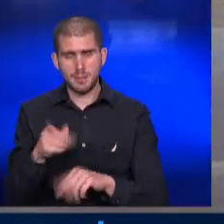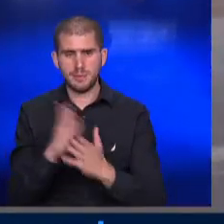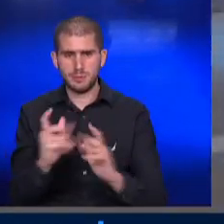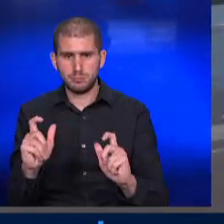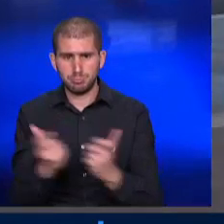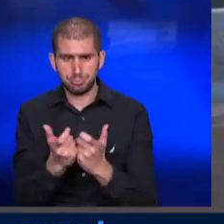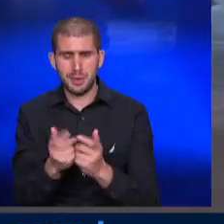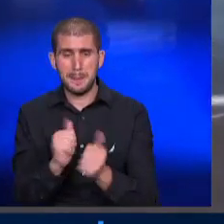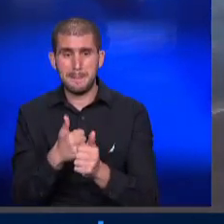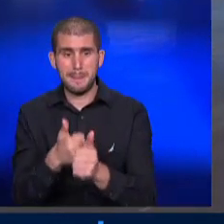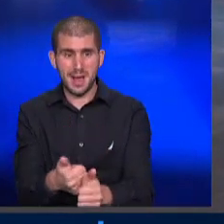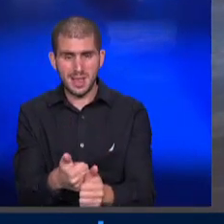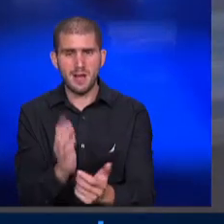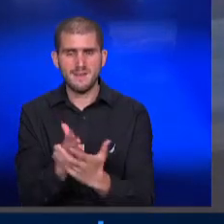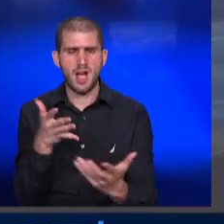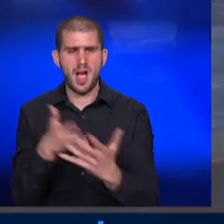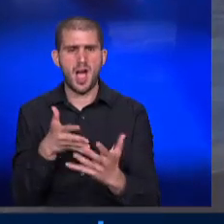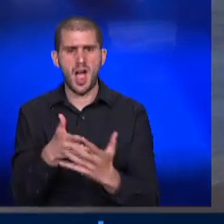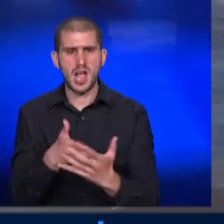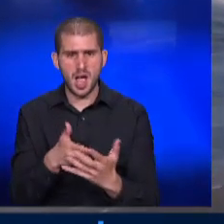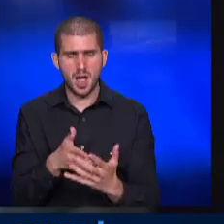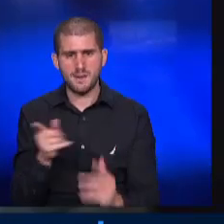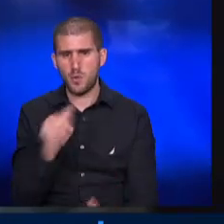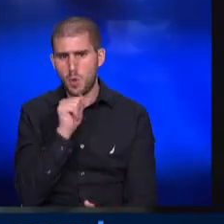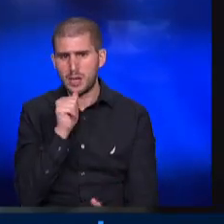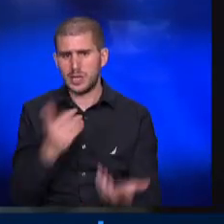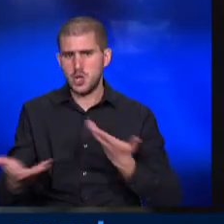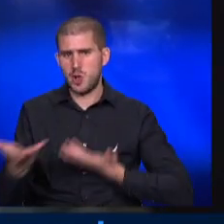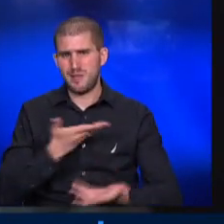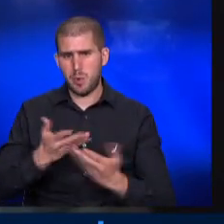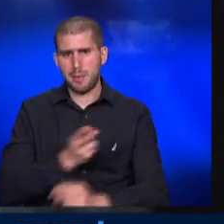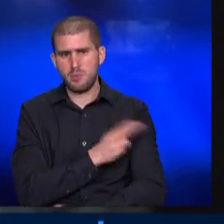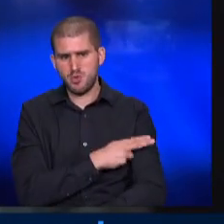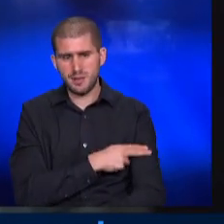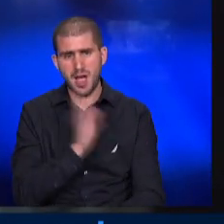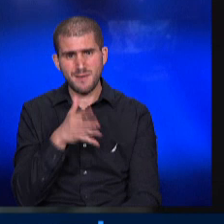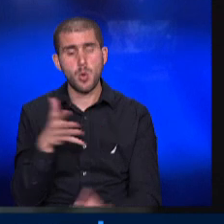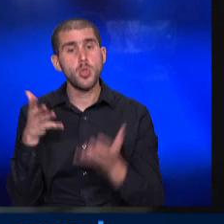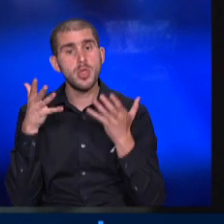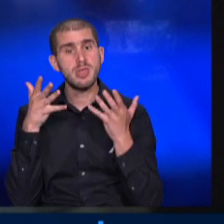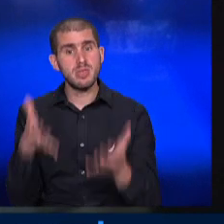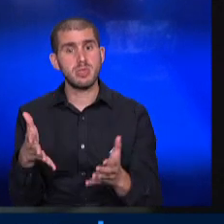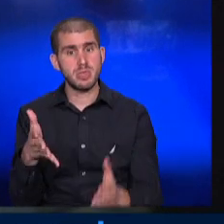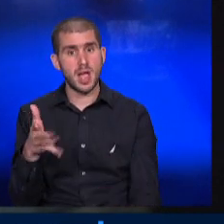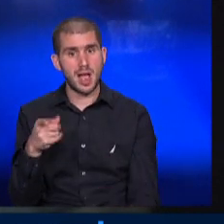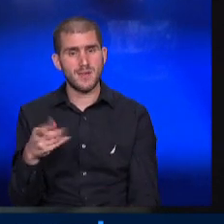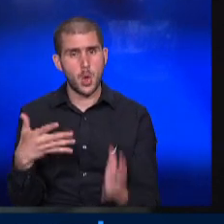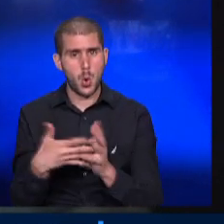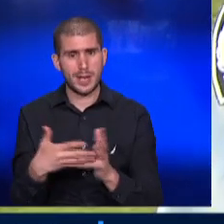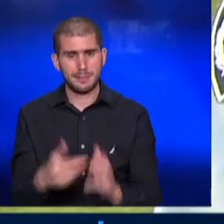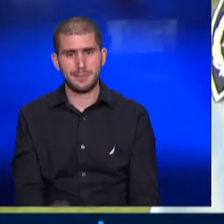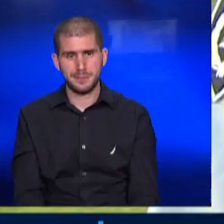עליו ואחרי מרדף קצר מביאים אותו לחקירה. הוא מסרב לשתף פעולה עם המשטרה ואפילו תוקף את